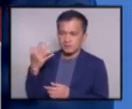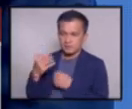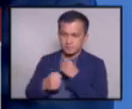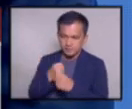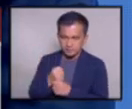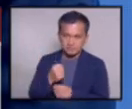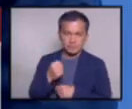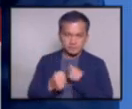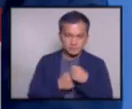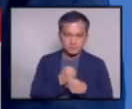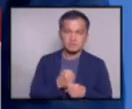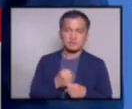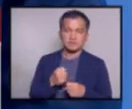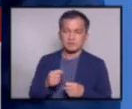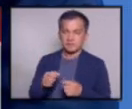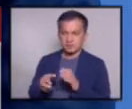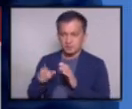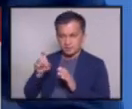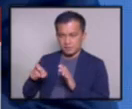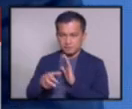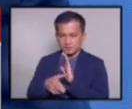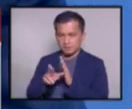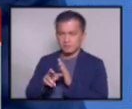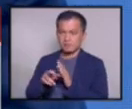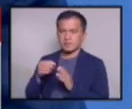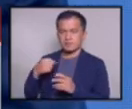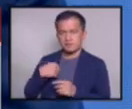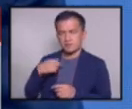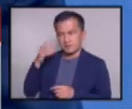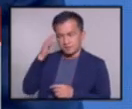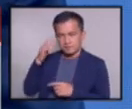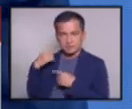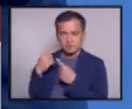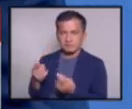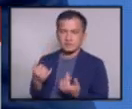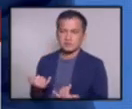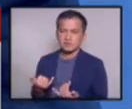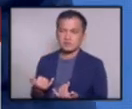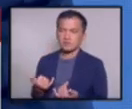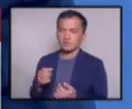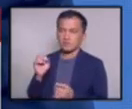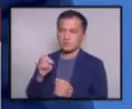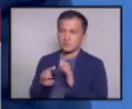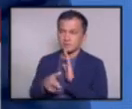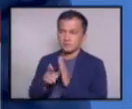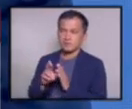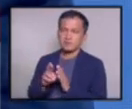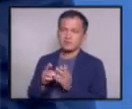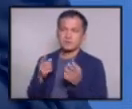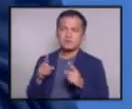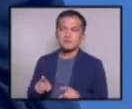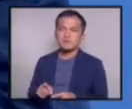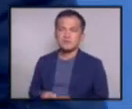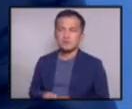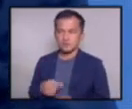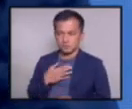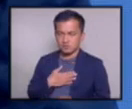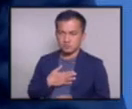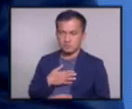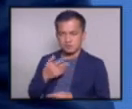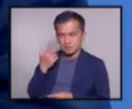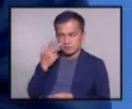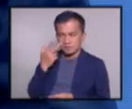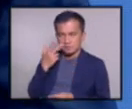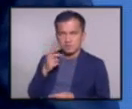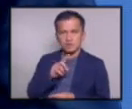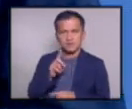review. Sa pagkaalam ko, hanggang sa ngayon, wala pang review na nangyayari. Kahit gusto kong alamin, anong